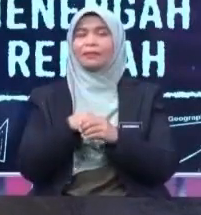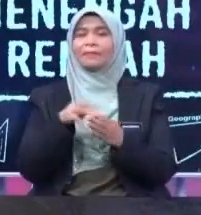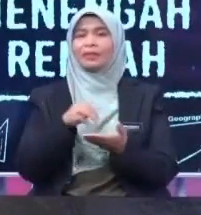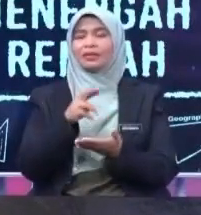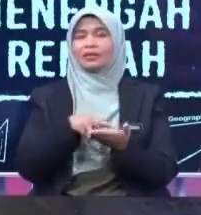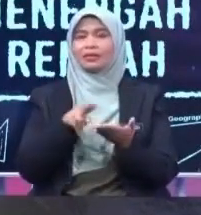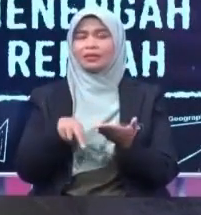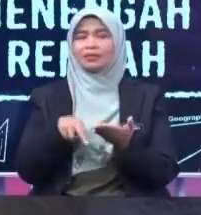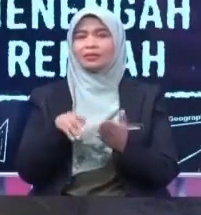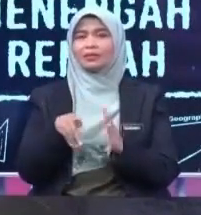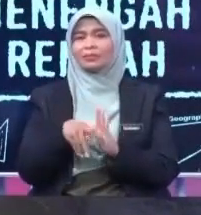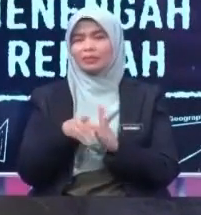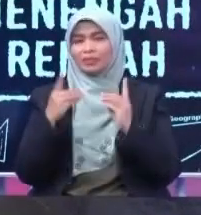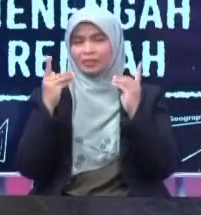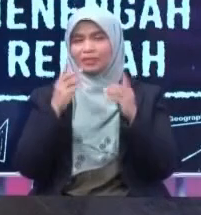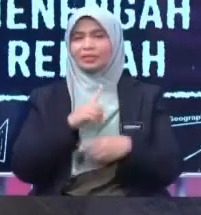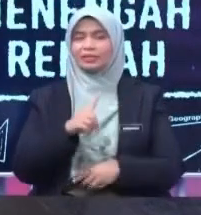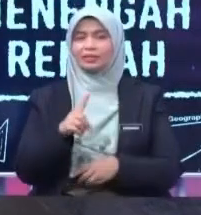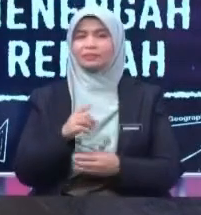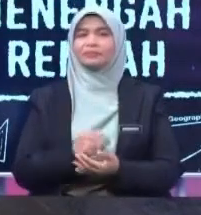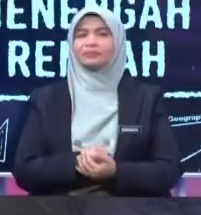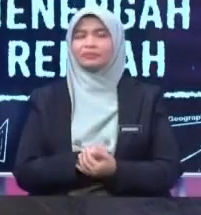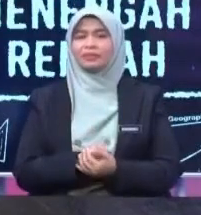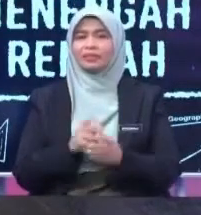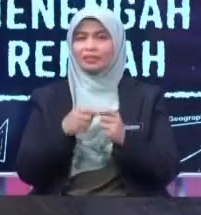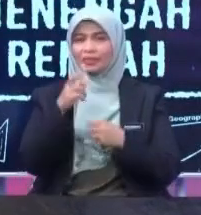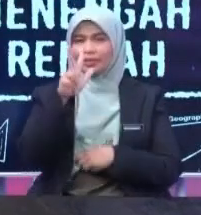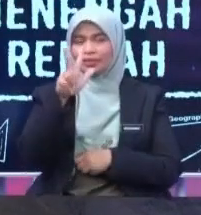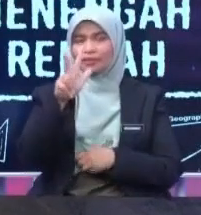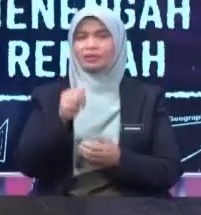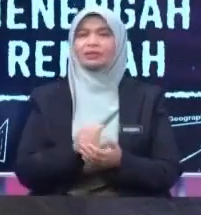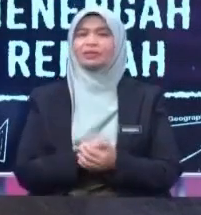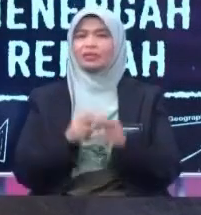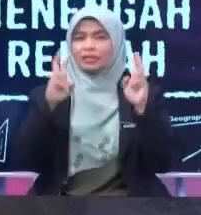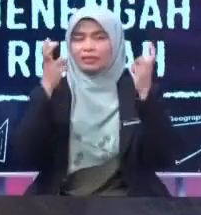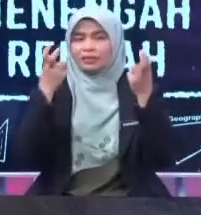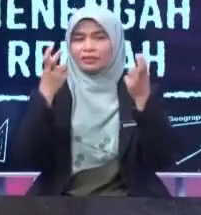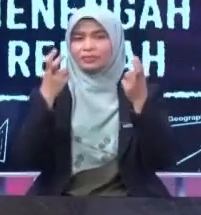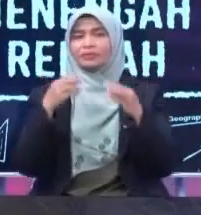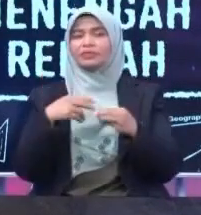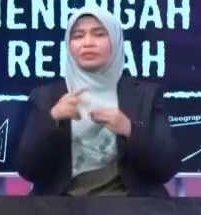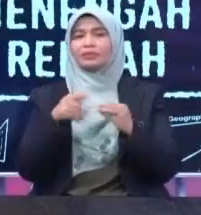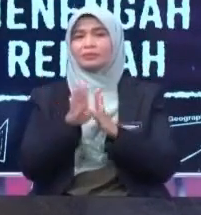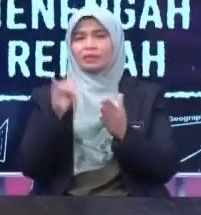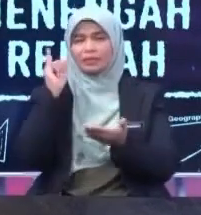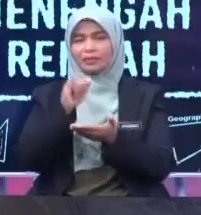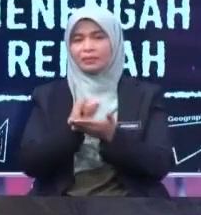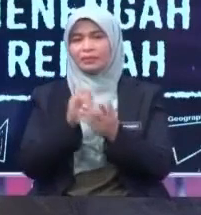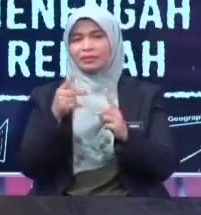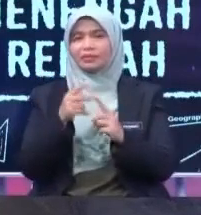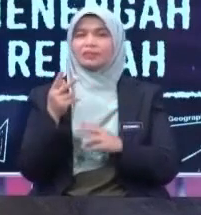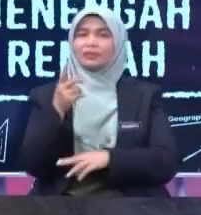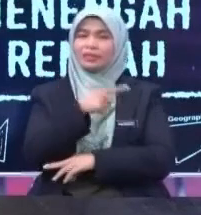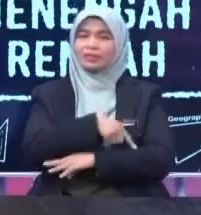pelajaran pendidikan Islam tingkatan 3, yang mana topik kita pada hari ini berkaitan dengan beriman kepada